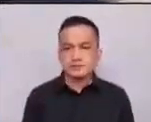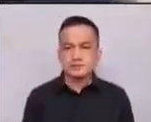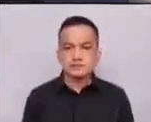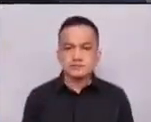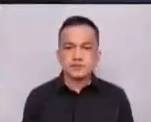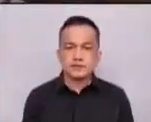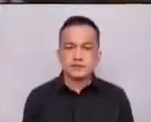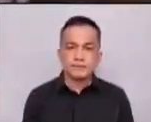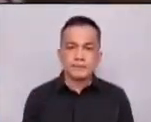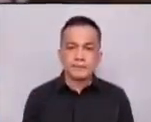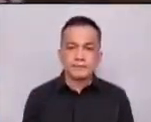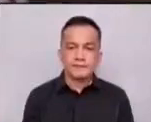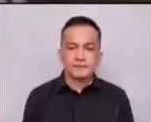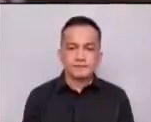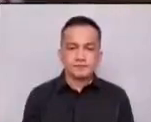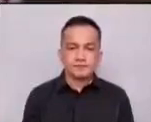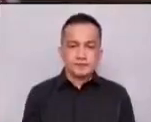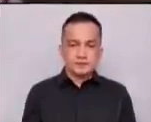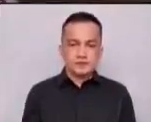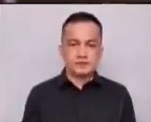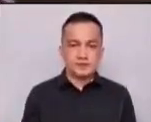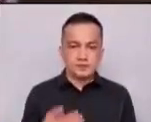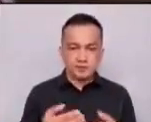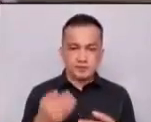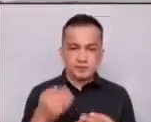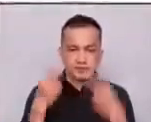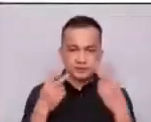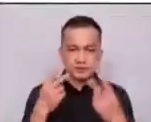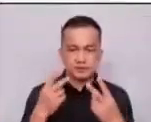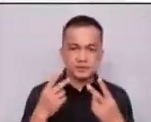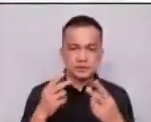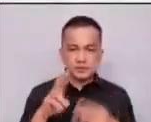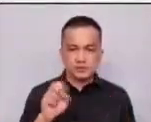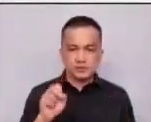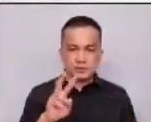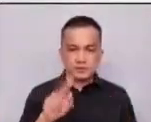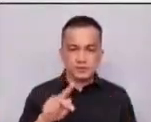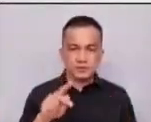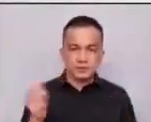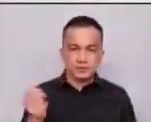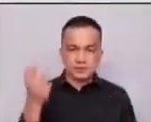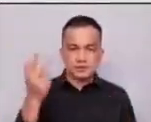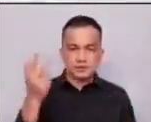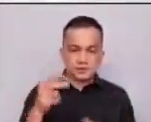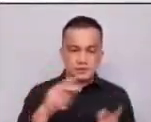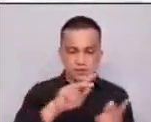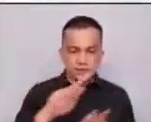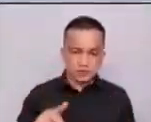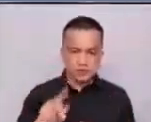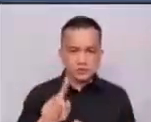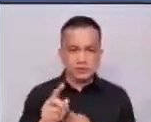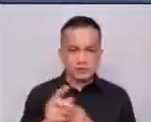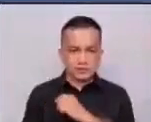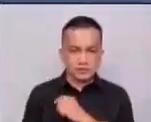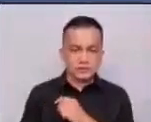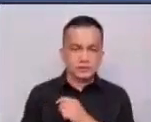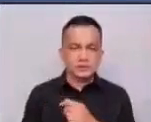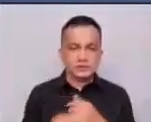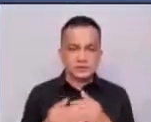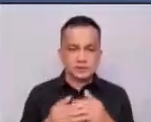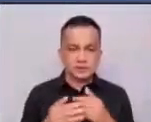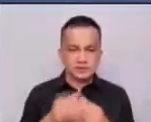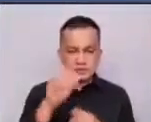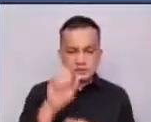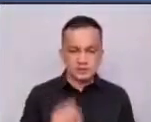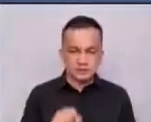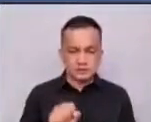Bago pa man bumisita si U.S. Vice President Kamala Harris sa Palawan, na isa sa mga probinsyang pinakamalapit sa South China Sea, iginit na ni